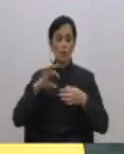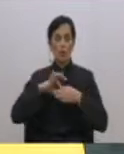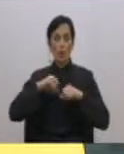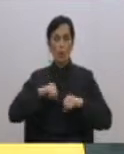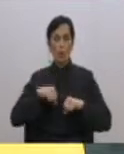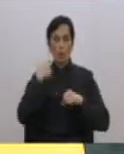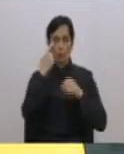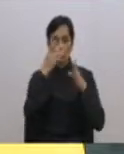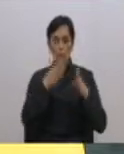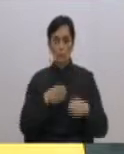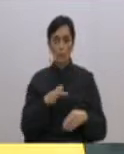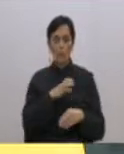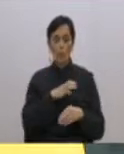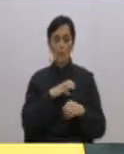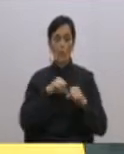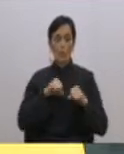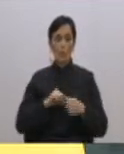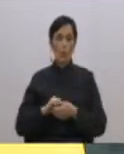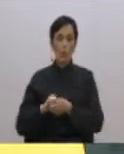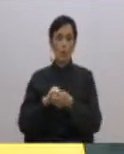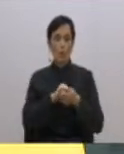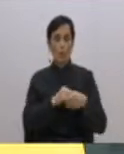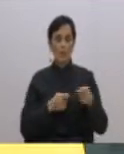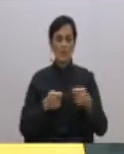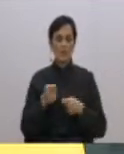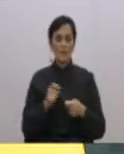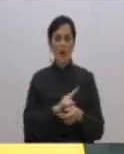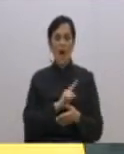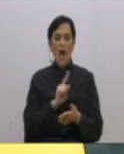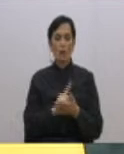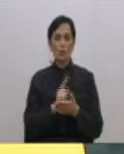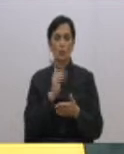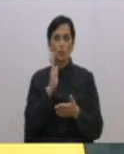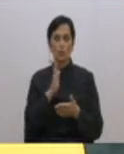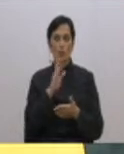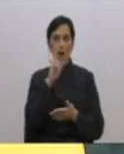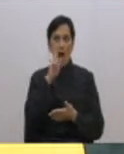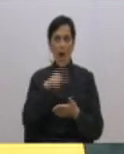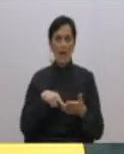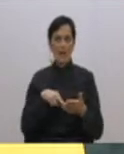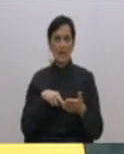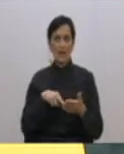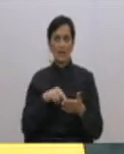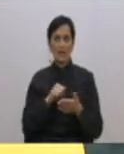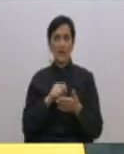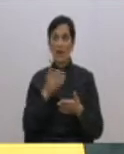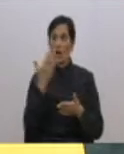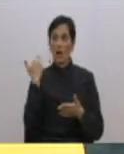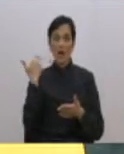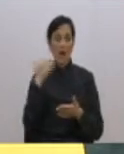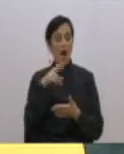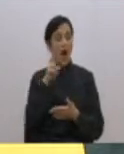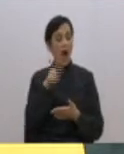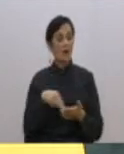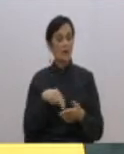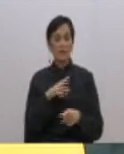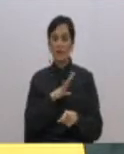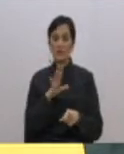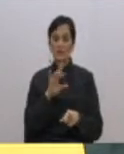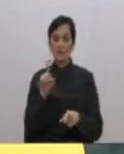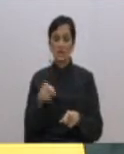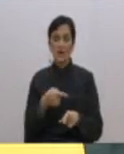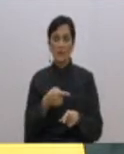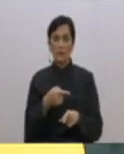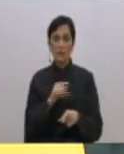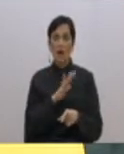სუბიექტთა ქონებრივი უფლებების კოლექტიურად სამართავად აუცილებელი გახდება აკრედიტაცია. Აქამდე არ იყო აკრედიტაცია სავალდებულო,